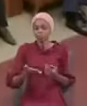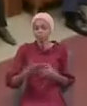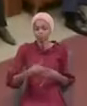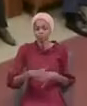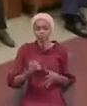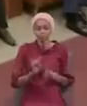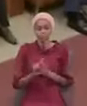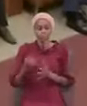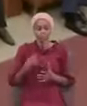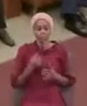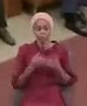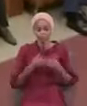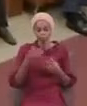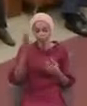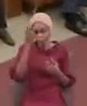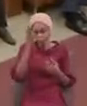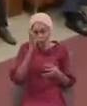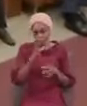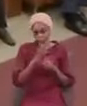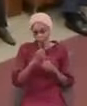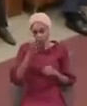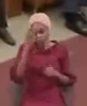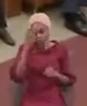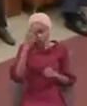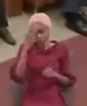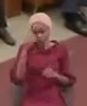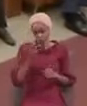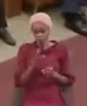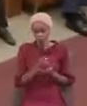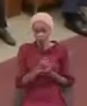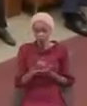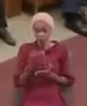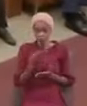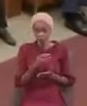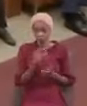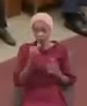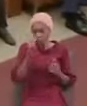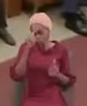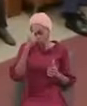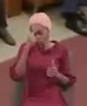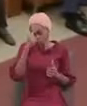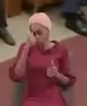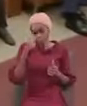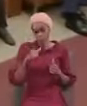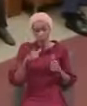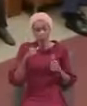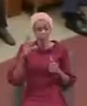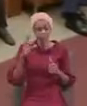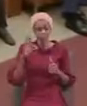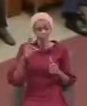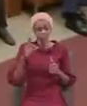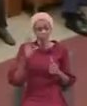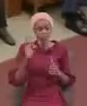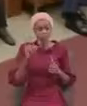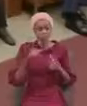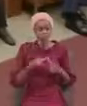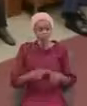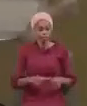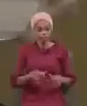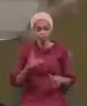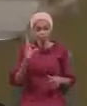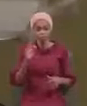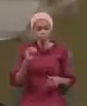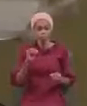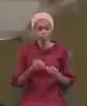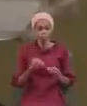la connaiss de la vérité il ne reste plus de sacrifice pour les péchés mais une attente terrible du